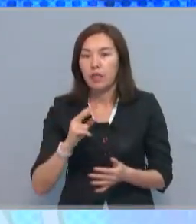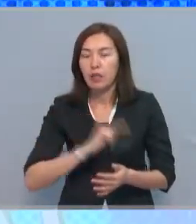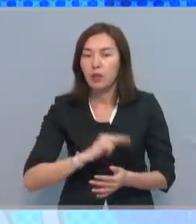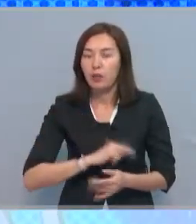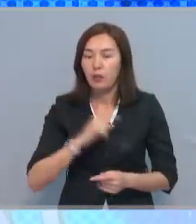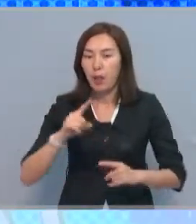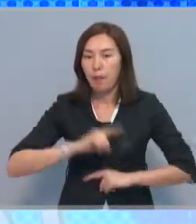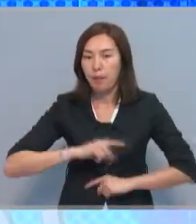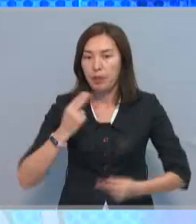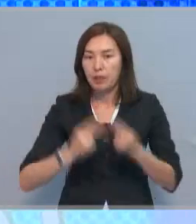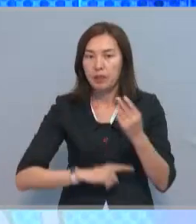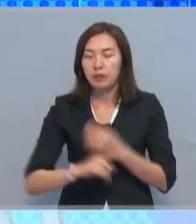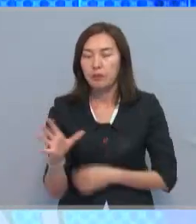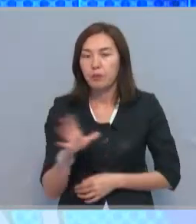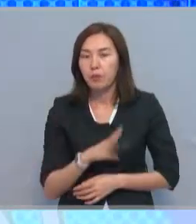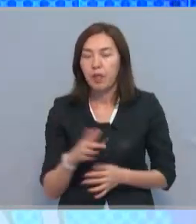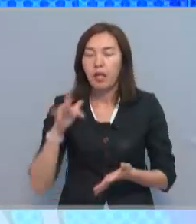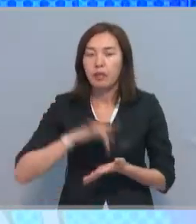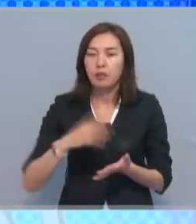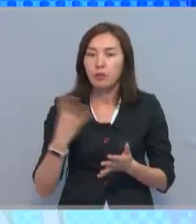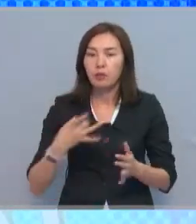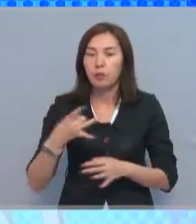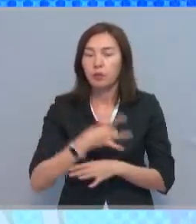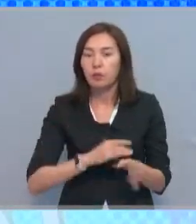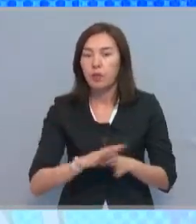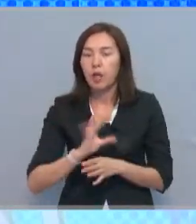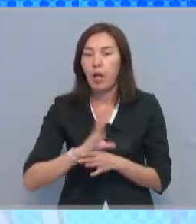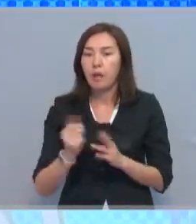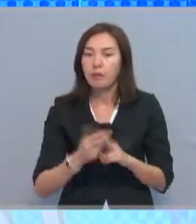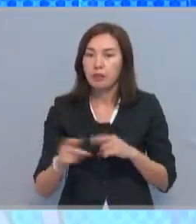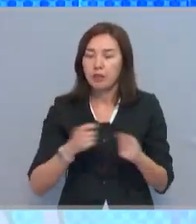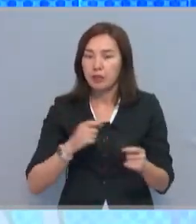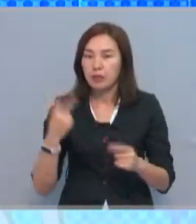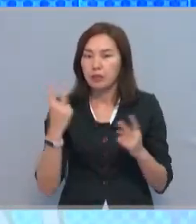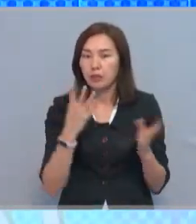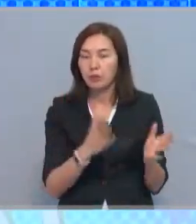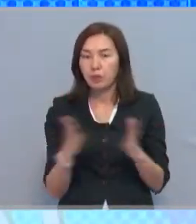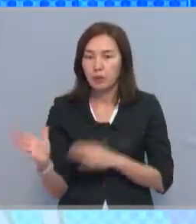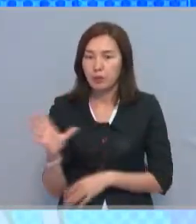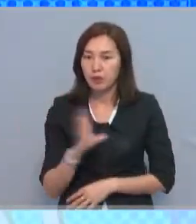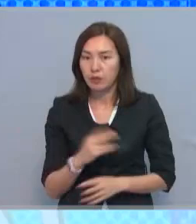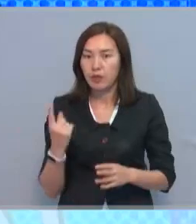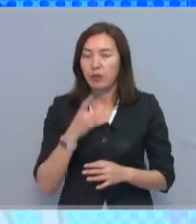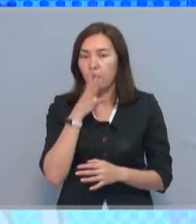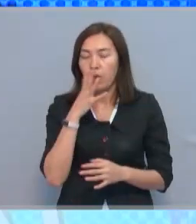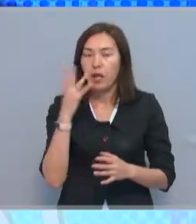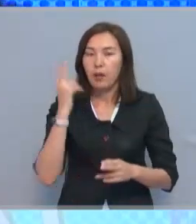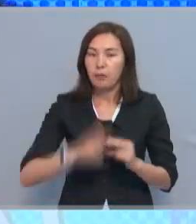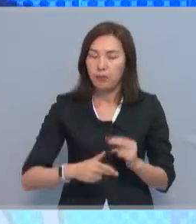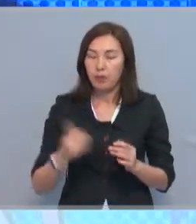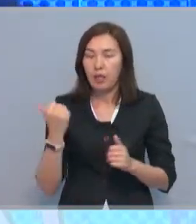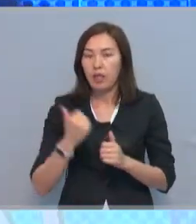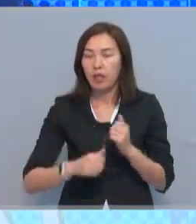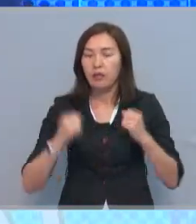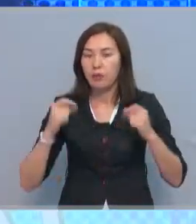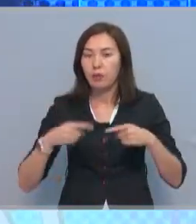жобасының ширек финал ойындары басталды. Шаһардың 4 ауданын түгел қамтыған бұл шара 2 кезеңге жоспарланған. Бірінші кезеңі аяқталып, әр